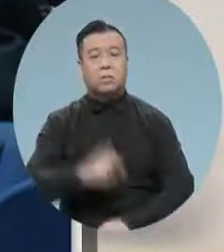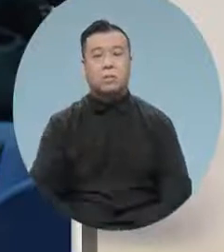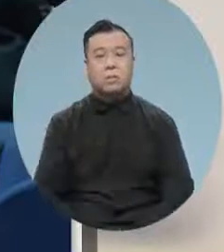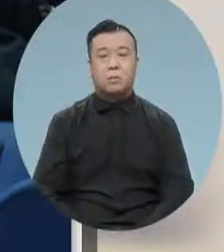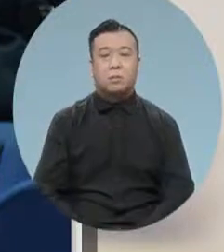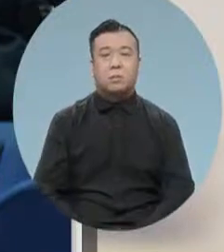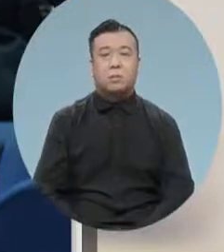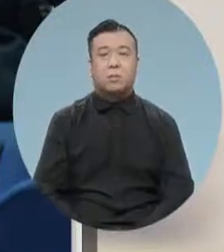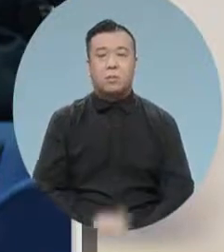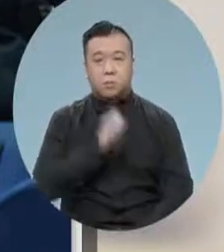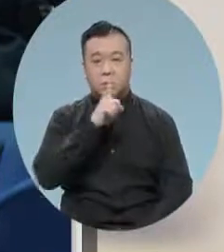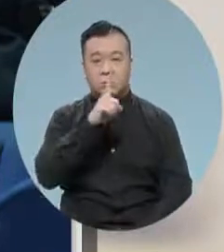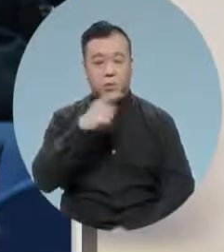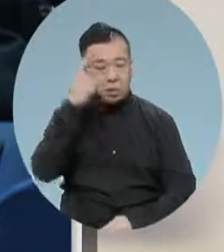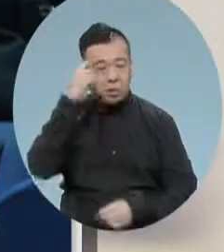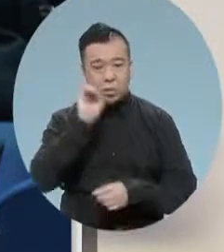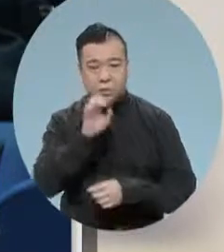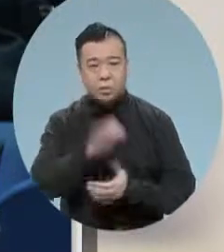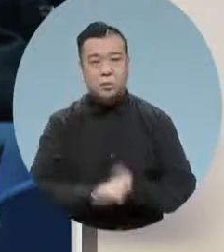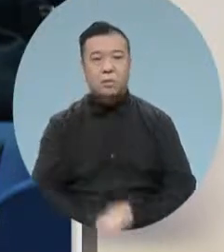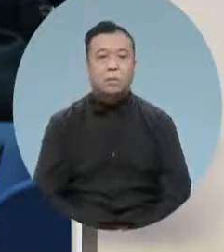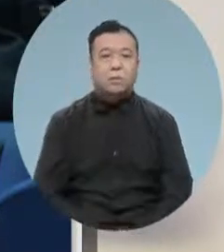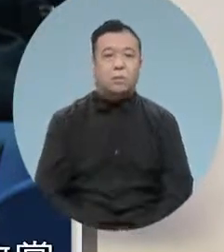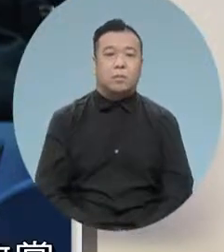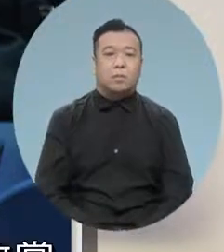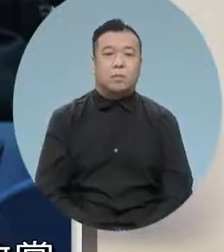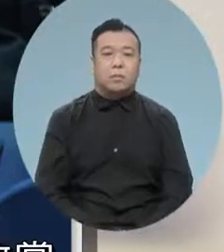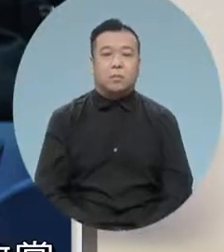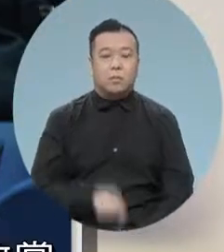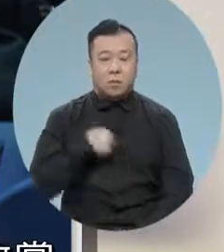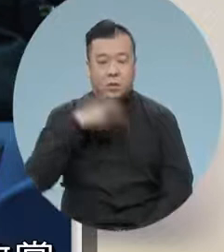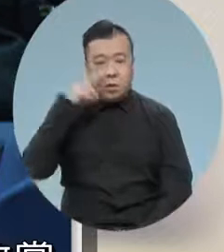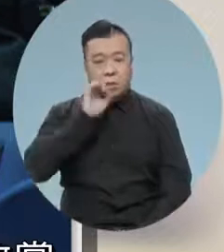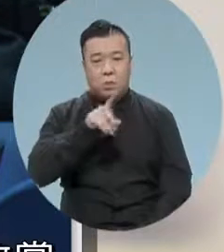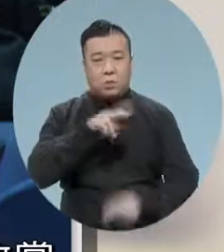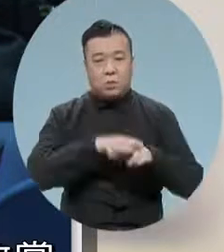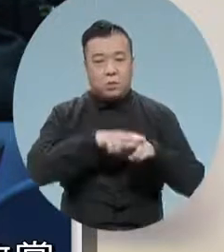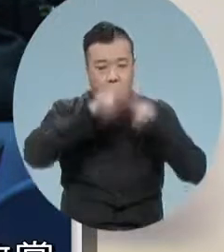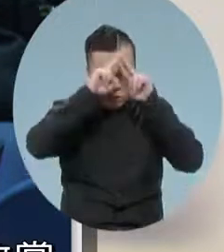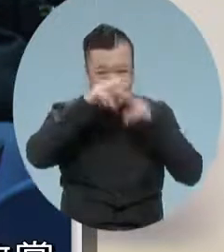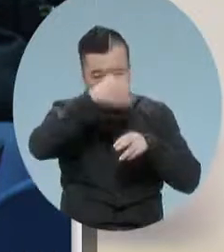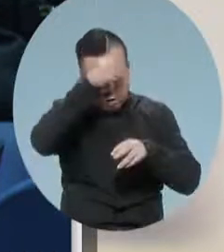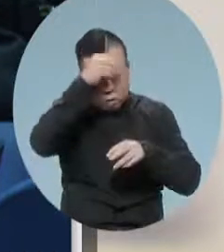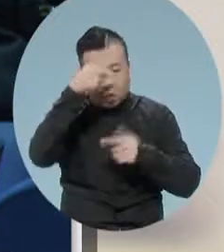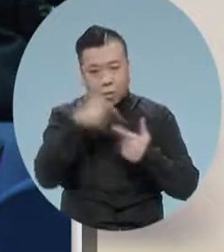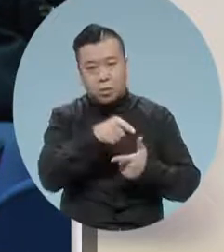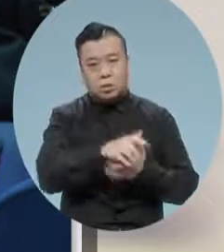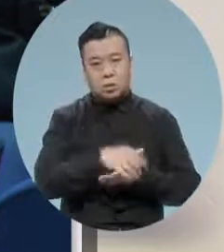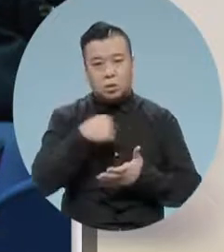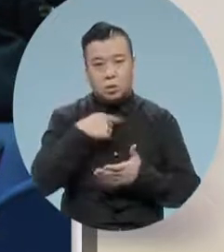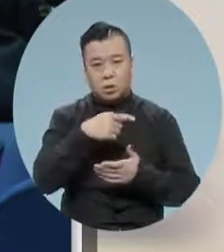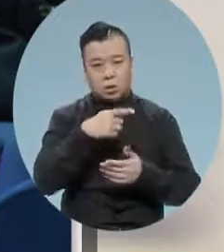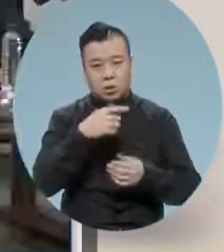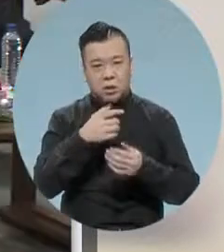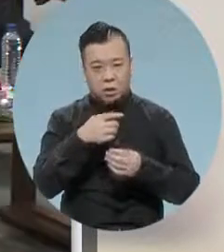有一個請教許先生，我們說中國共產黨是一個學習的政黨，摸著石頭過